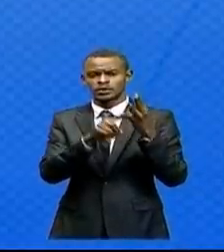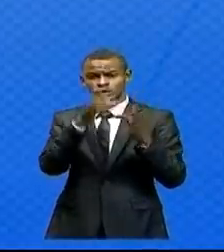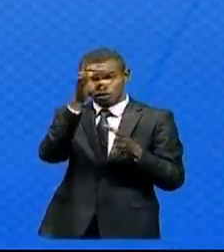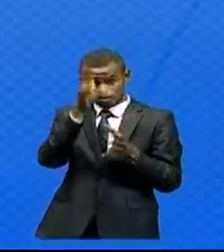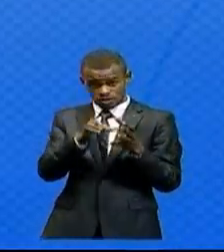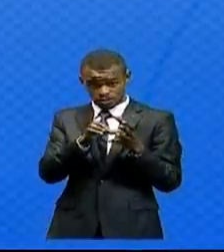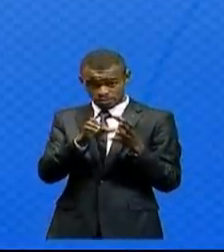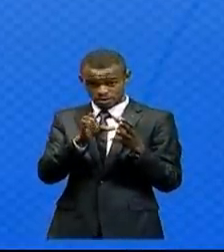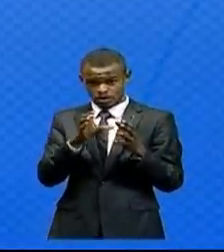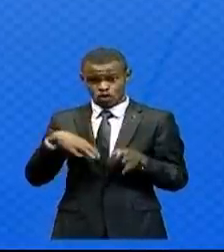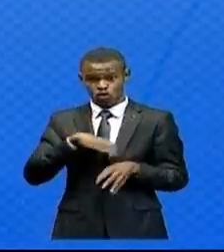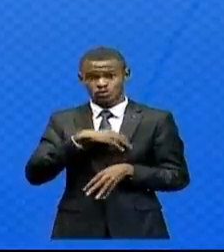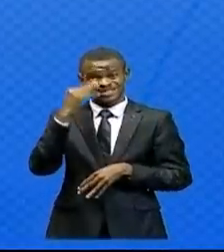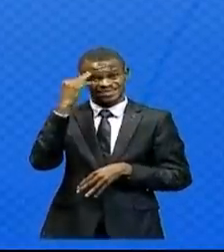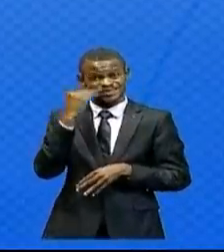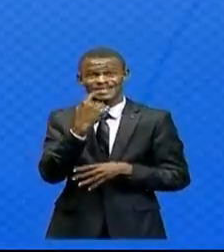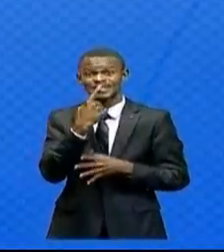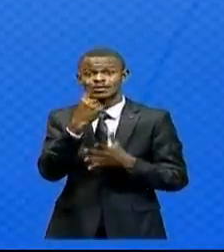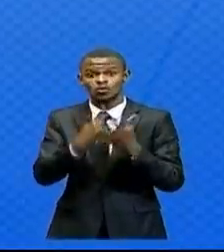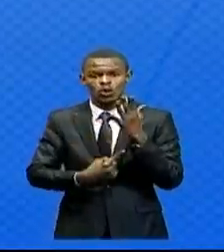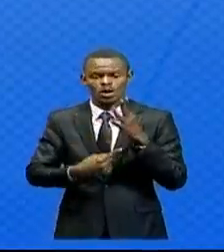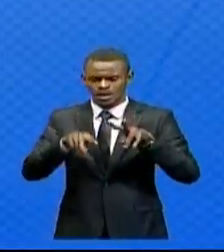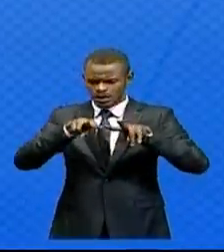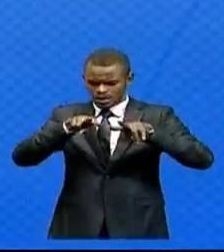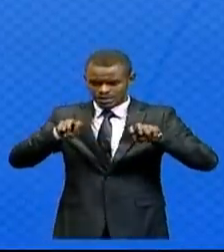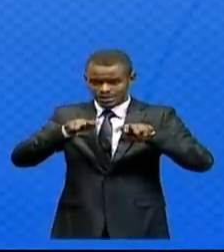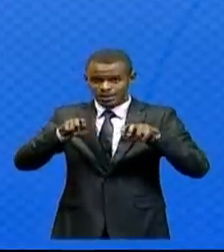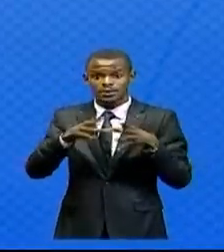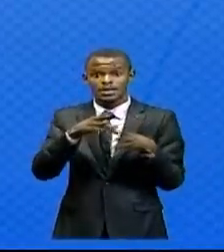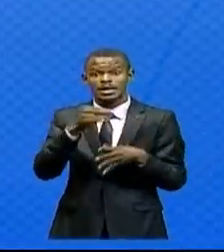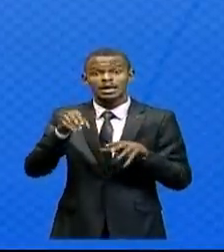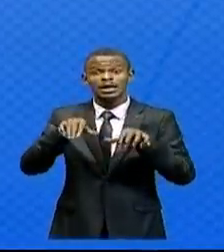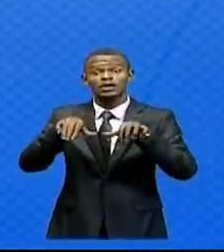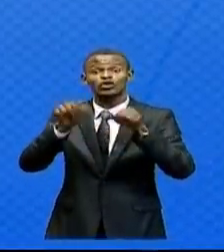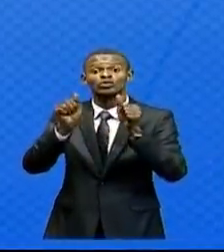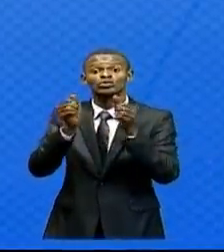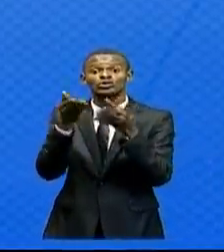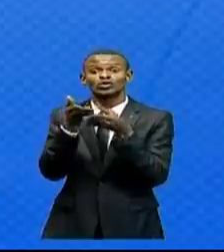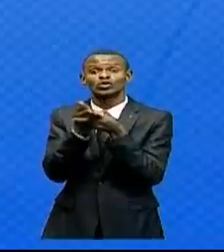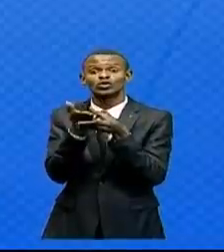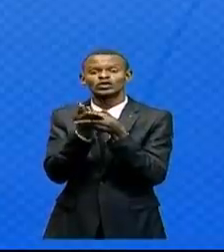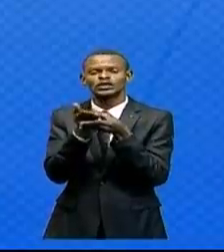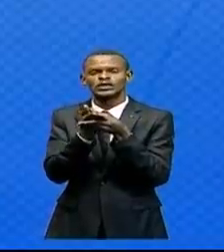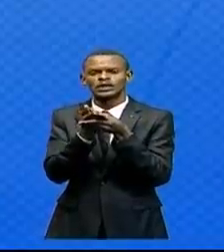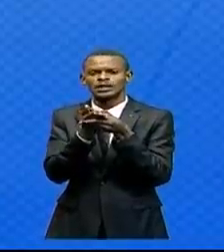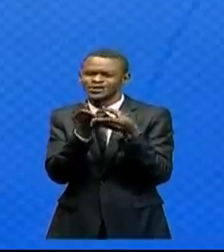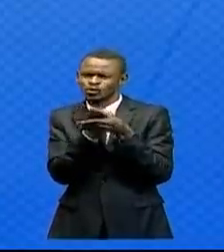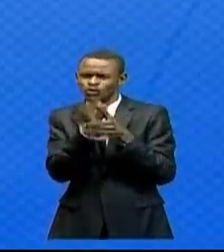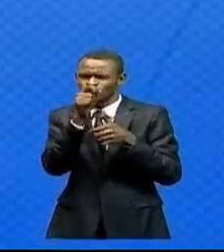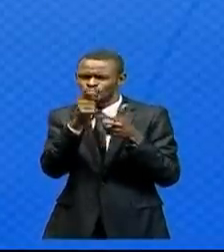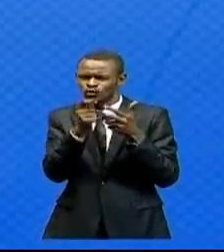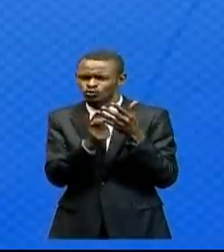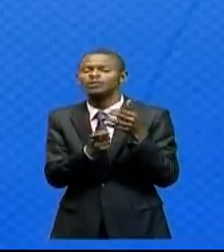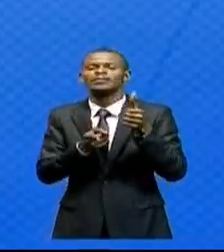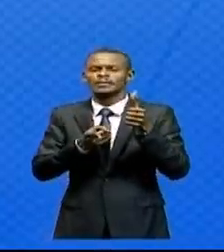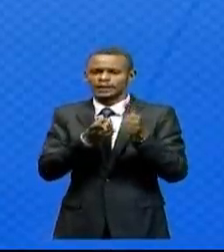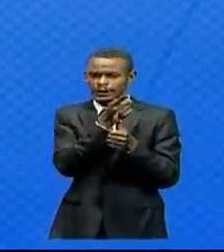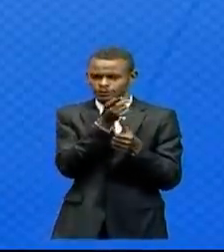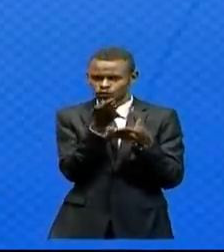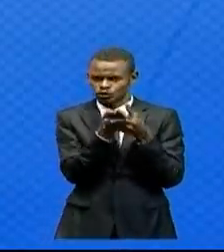jour, relatif à l'examen et à l'adoption de dossiers. Dossier 1, de la